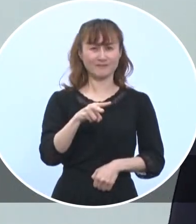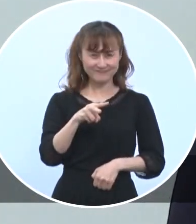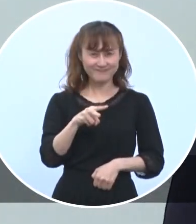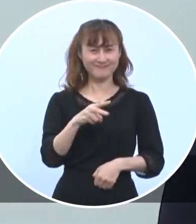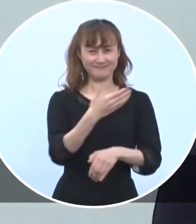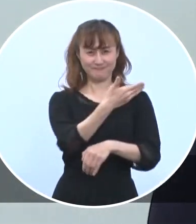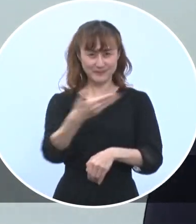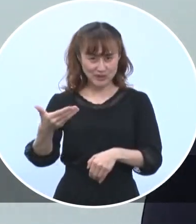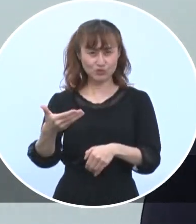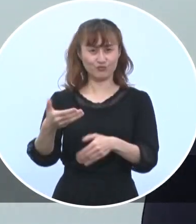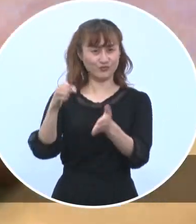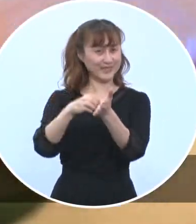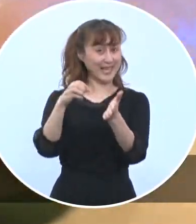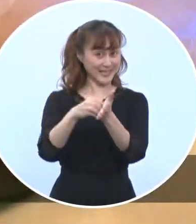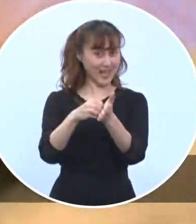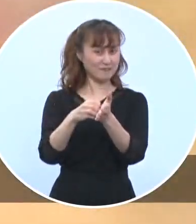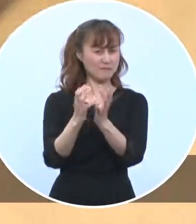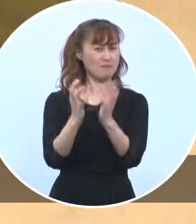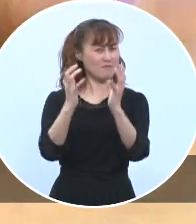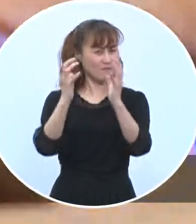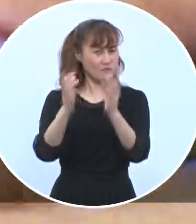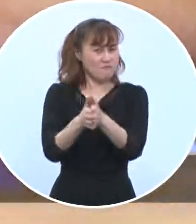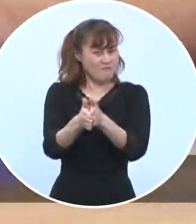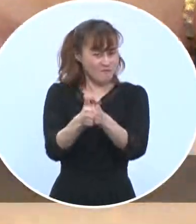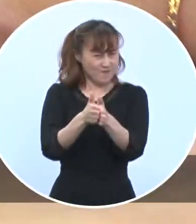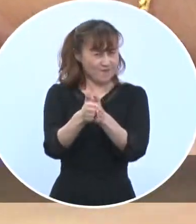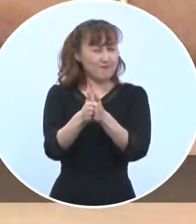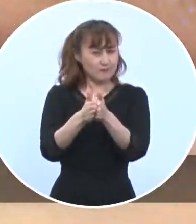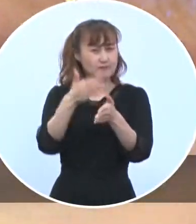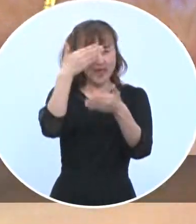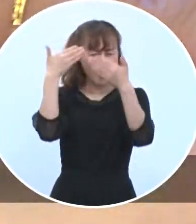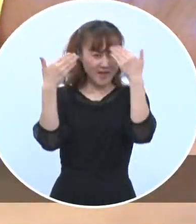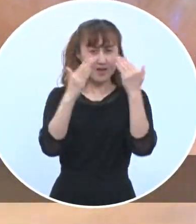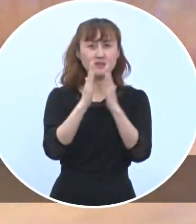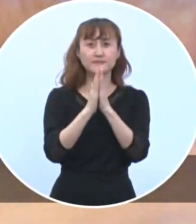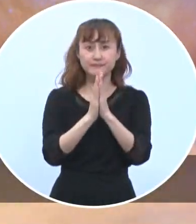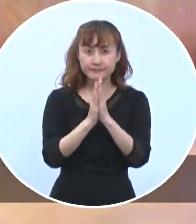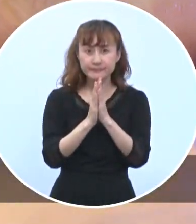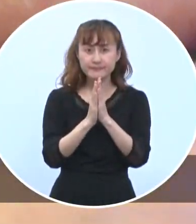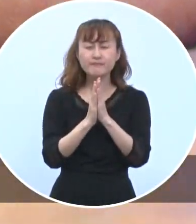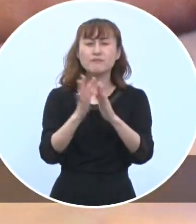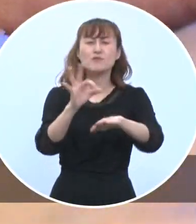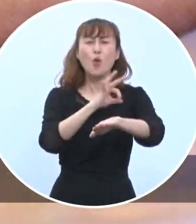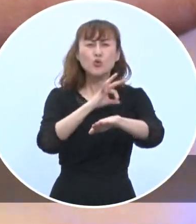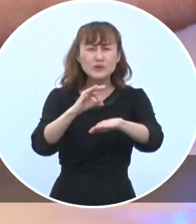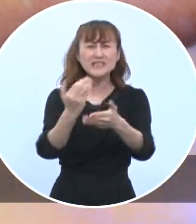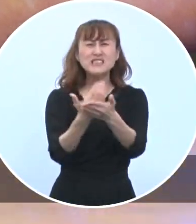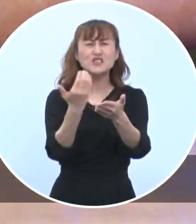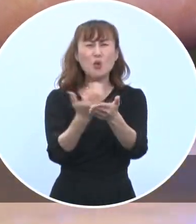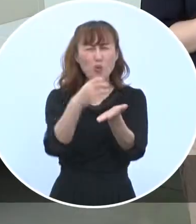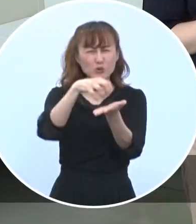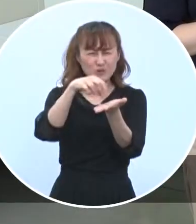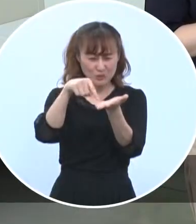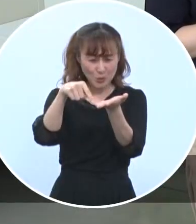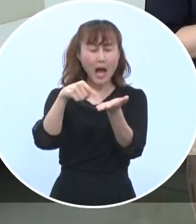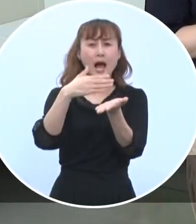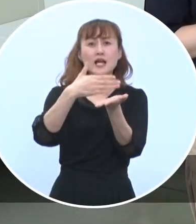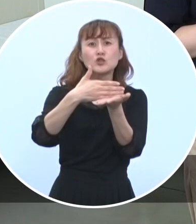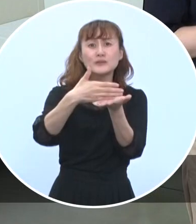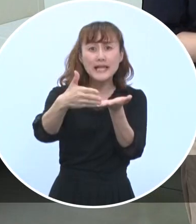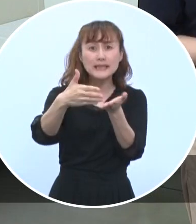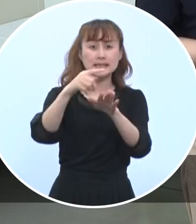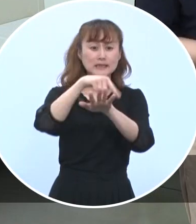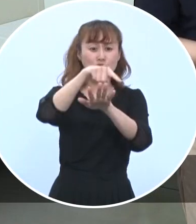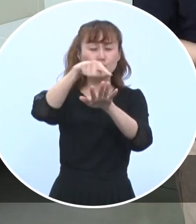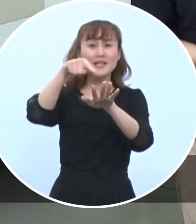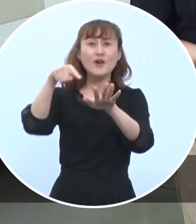丁寧に洗ってください。特に洗い残しの多いのが指先や爪の間です。念入りに洗う